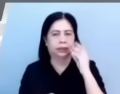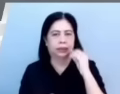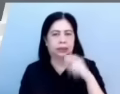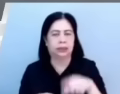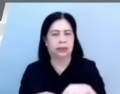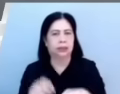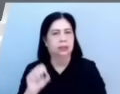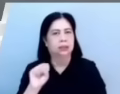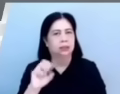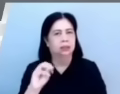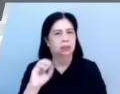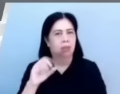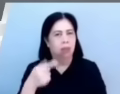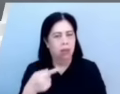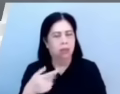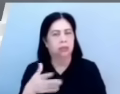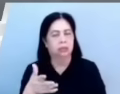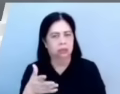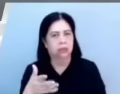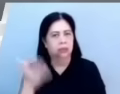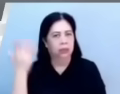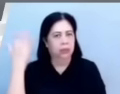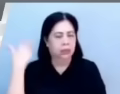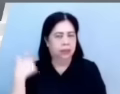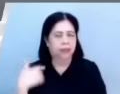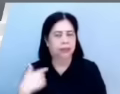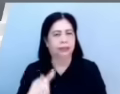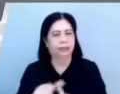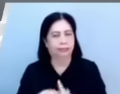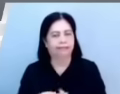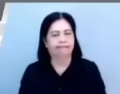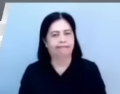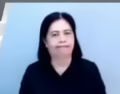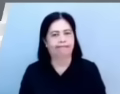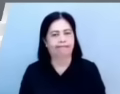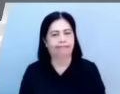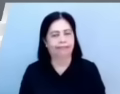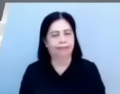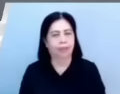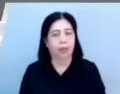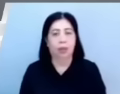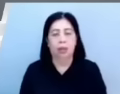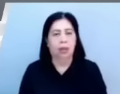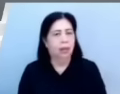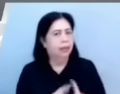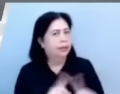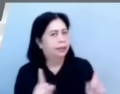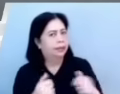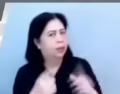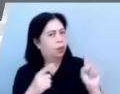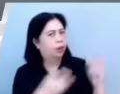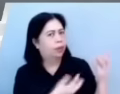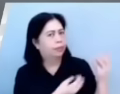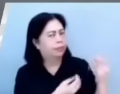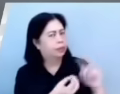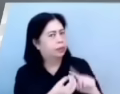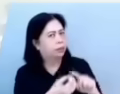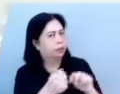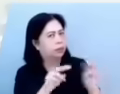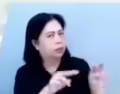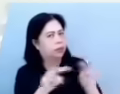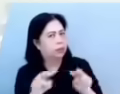kumbaga, dahil po mga nakaraang buwan. So yun okay. Po. Okay. May iba naman po tayo. Ano yung update natin kaugnay ng monitoring sa El